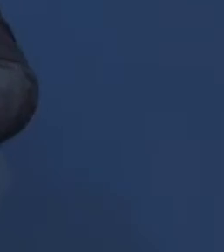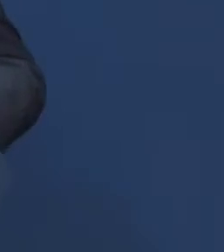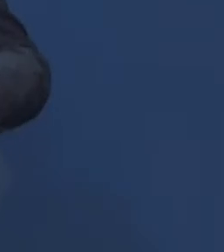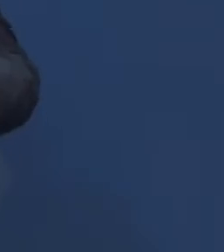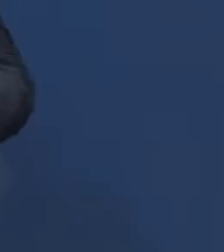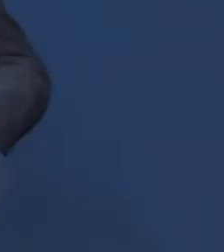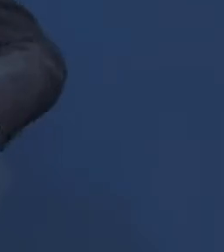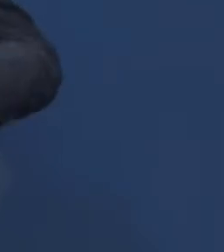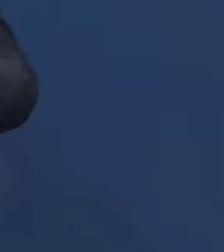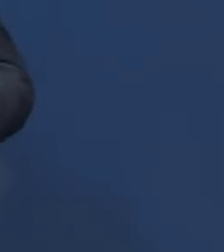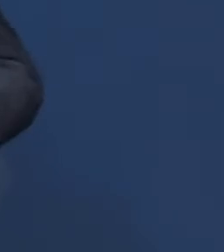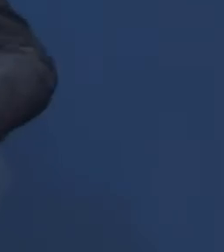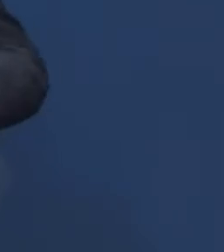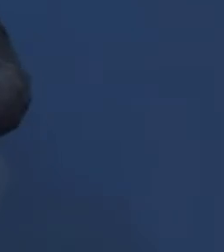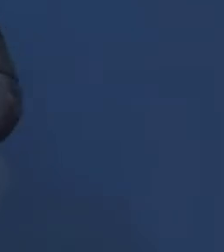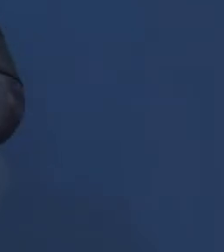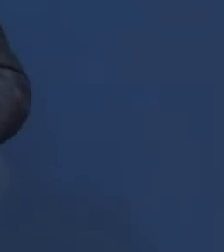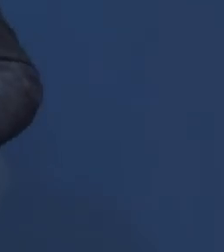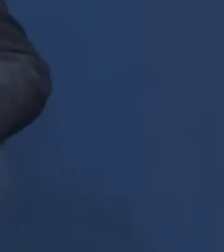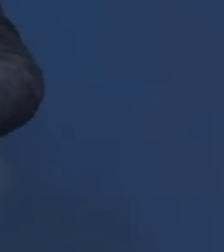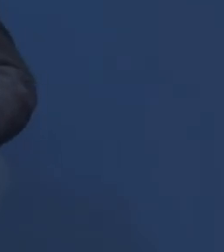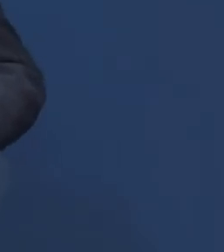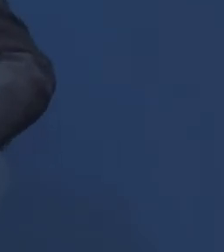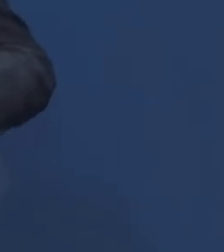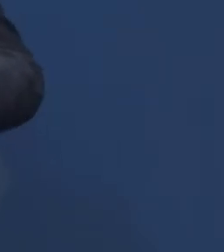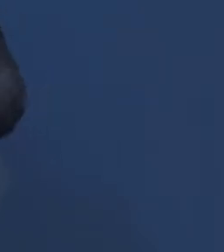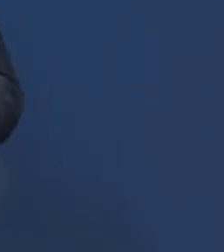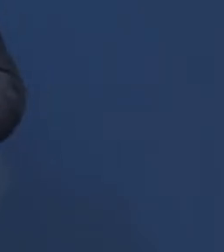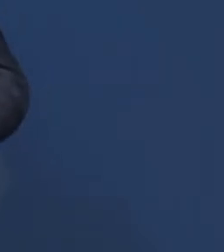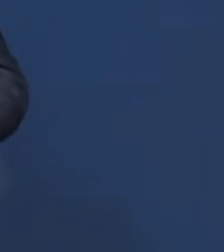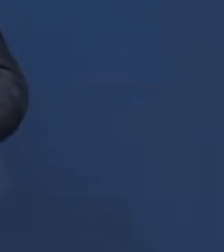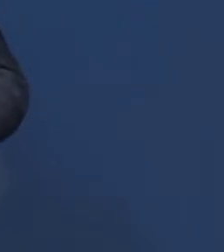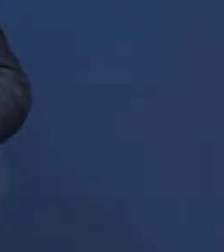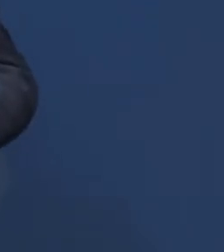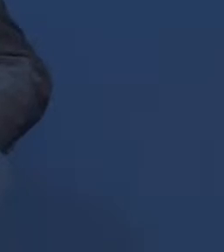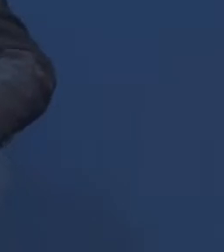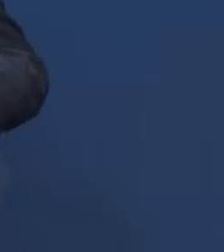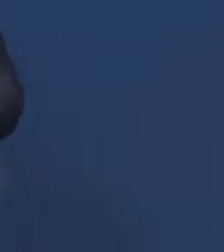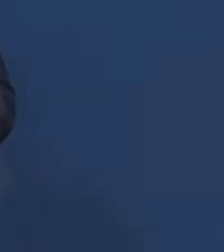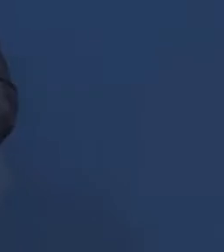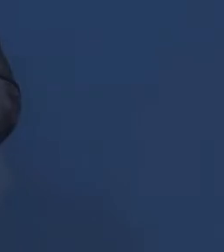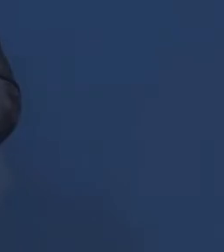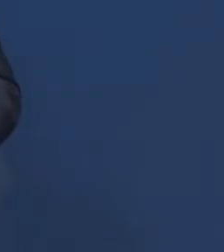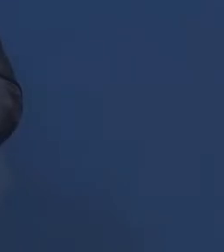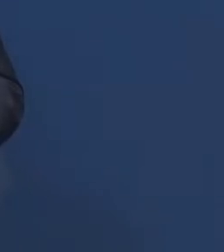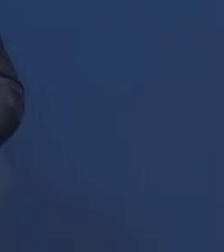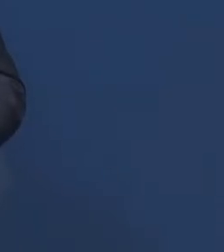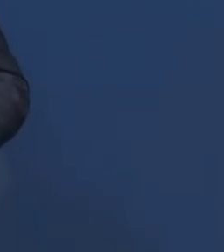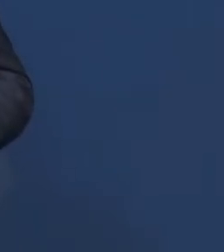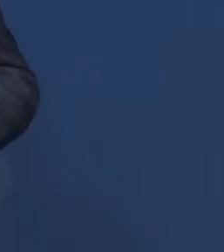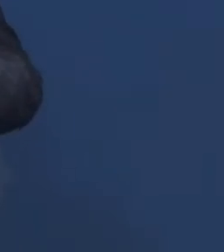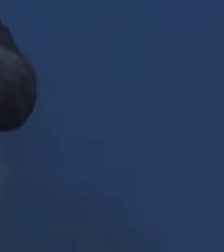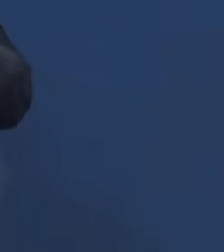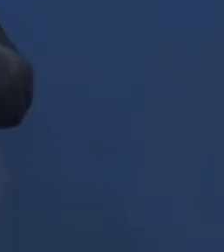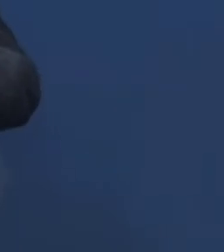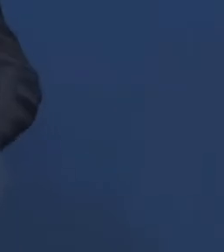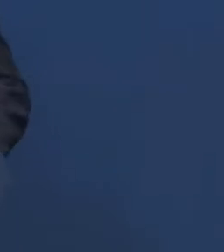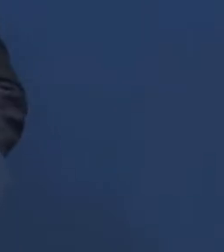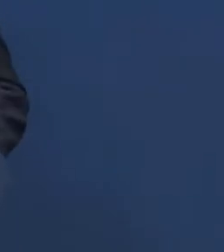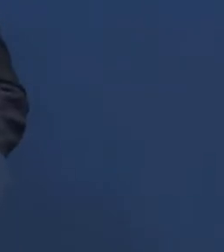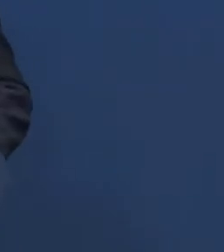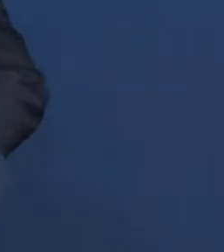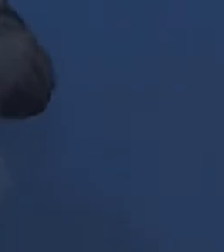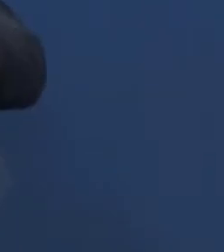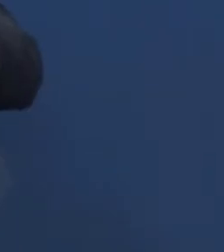Veniturile, ca să devină structurale, trebuie să aibă un grad mare și de repetabilitate, dar și de structură. Practic,